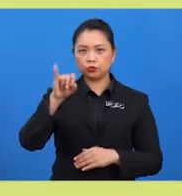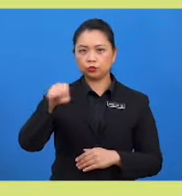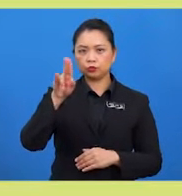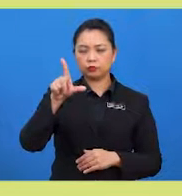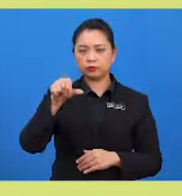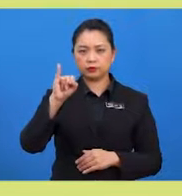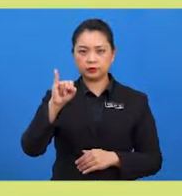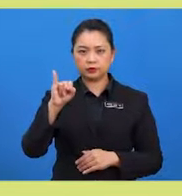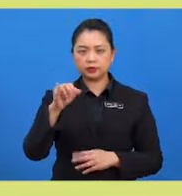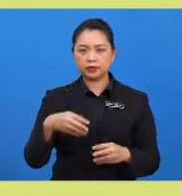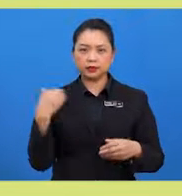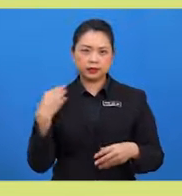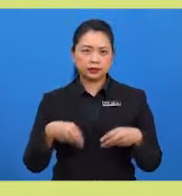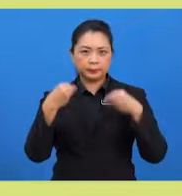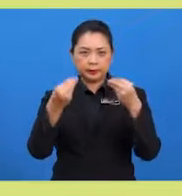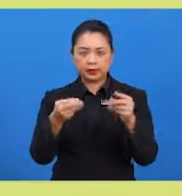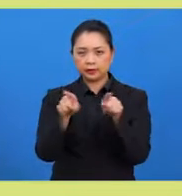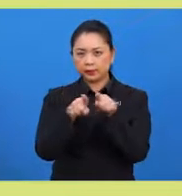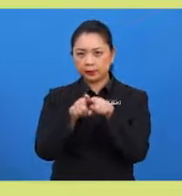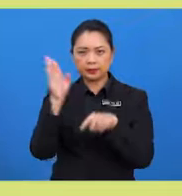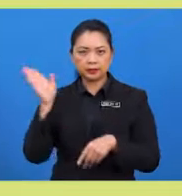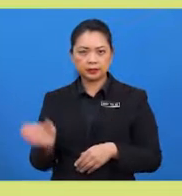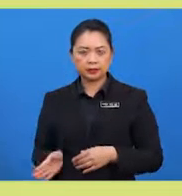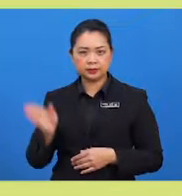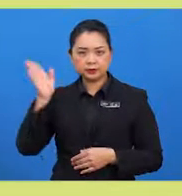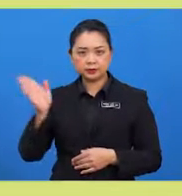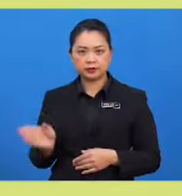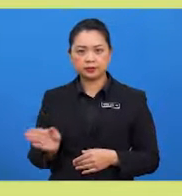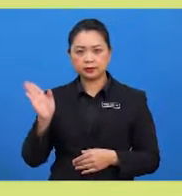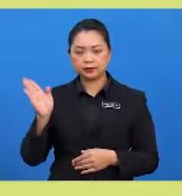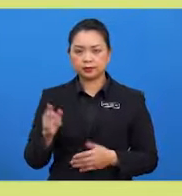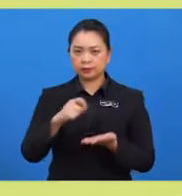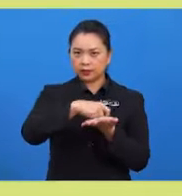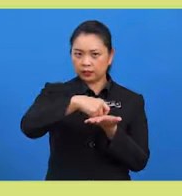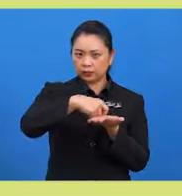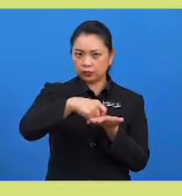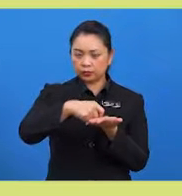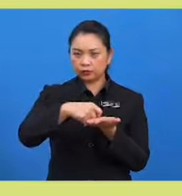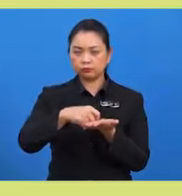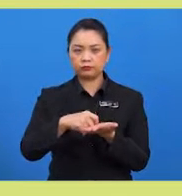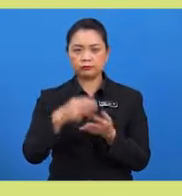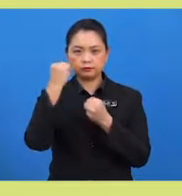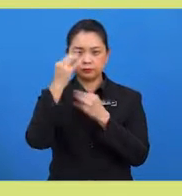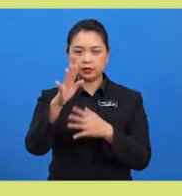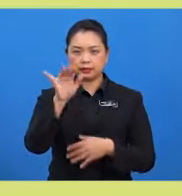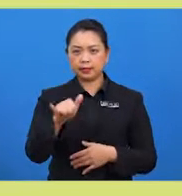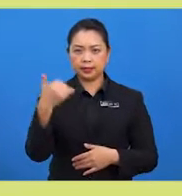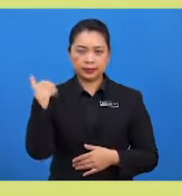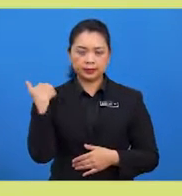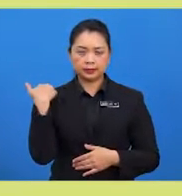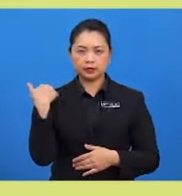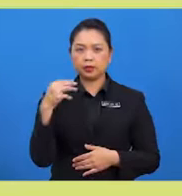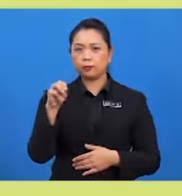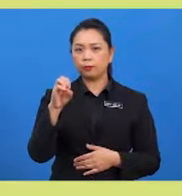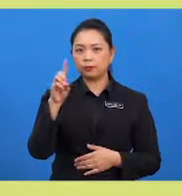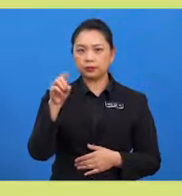2019 disediakan seperti yang ditunjukkan. Rekodkan butiran yang tinggal iaitu modal,